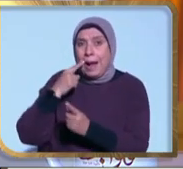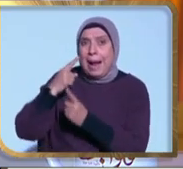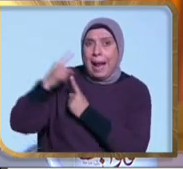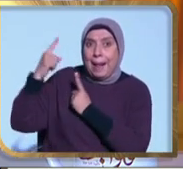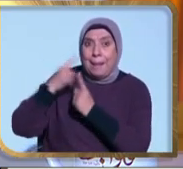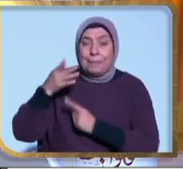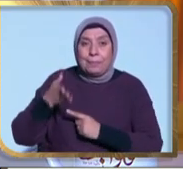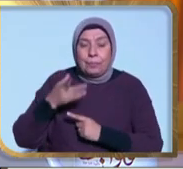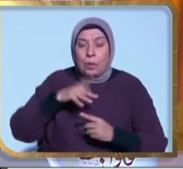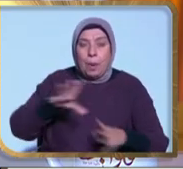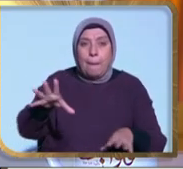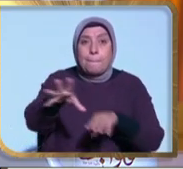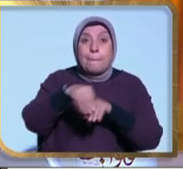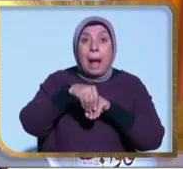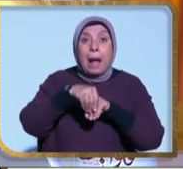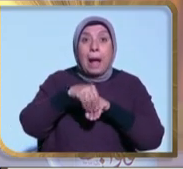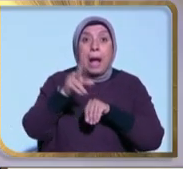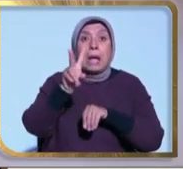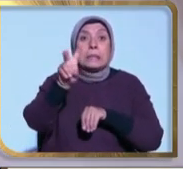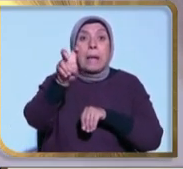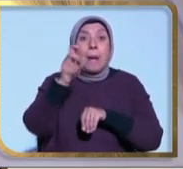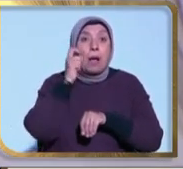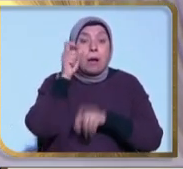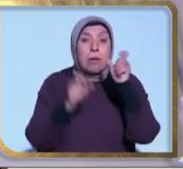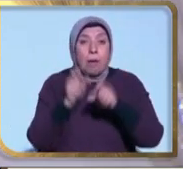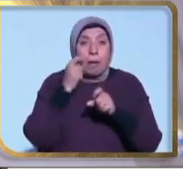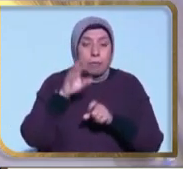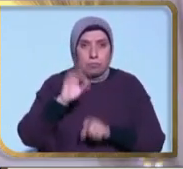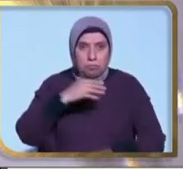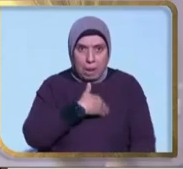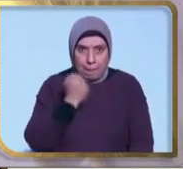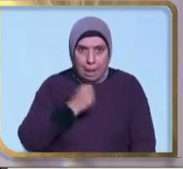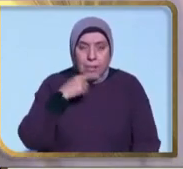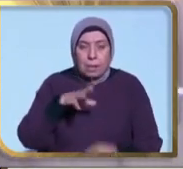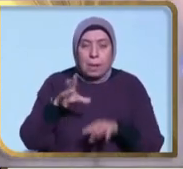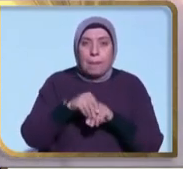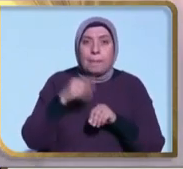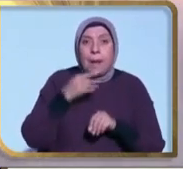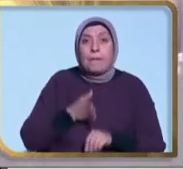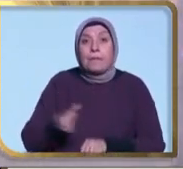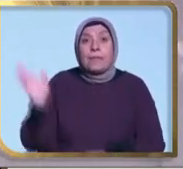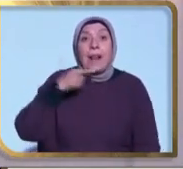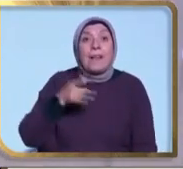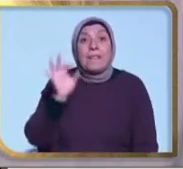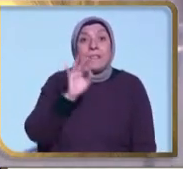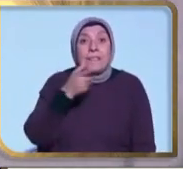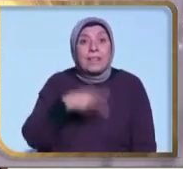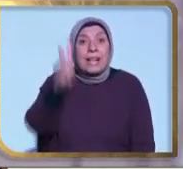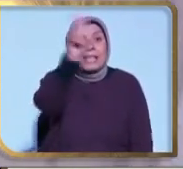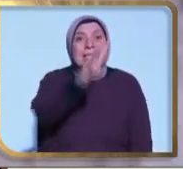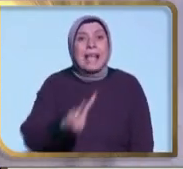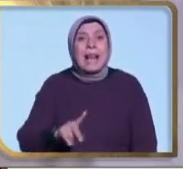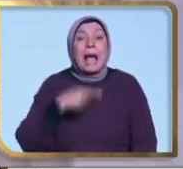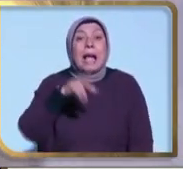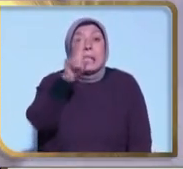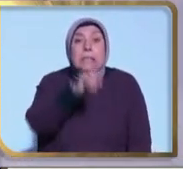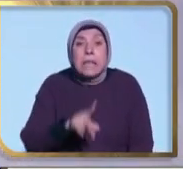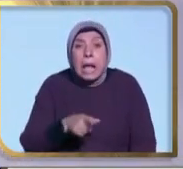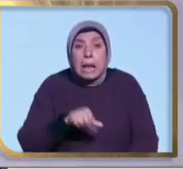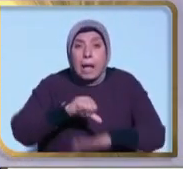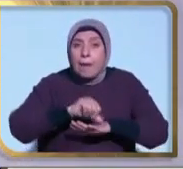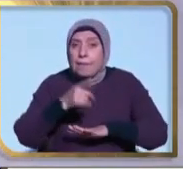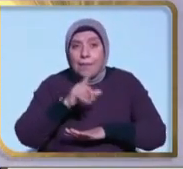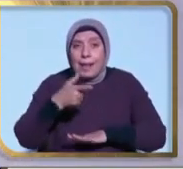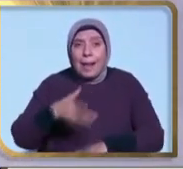طور سيناء المصريه المباركه لميقات ربه اي الى مكان وموعد اللقاء